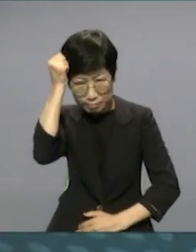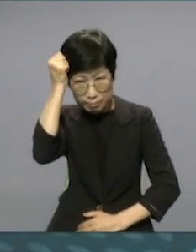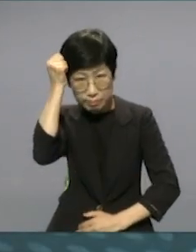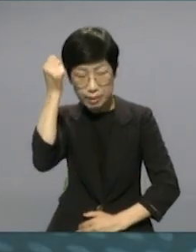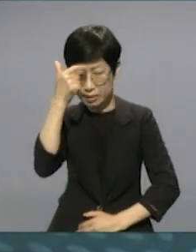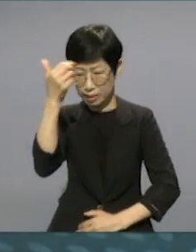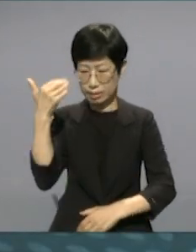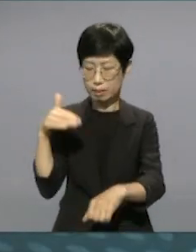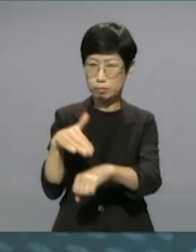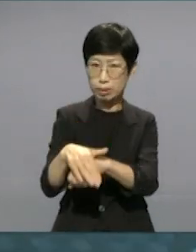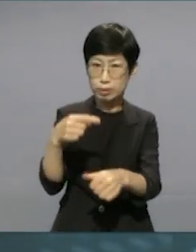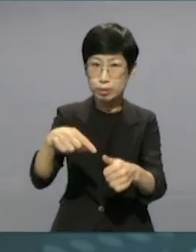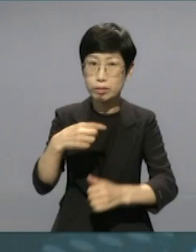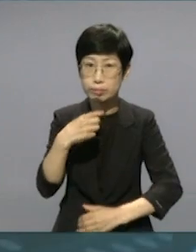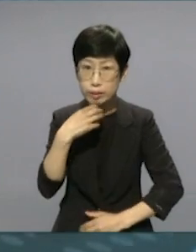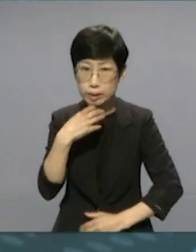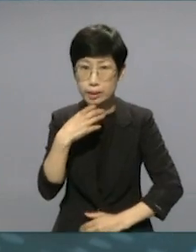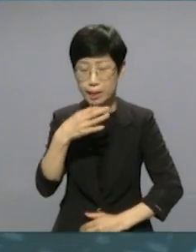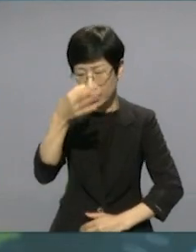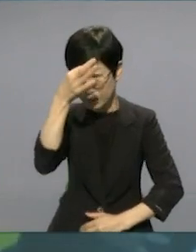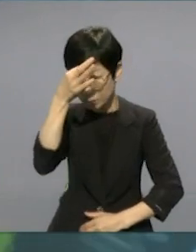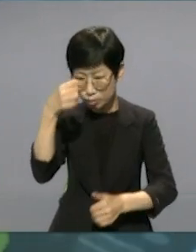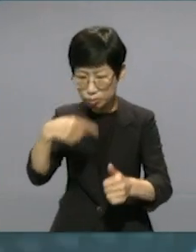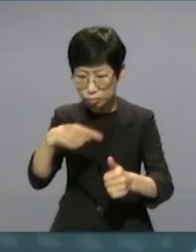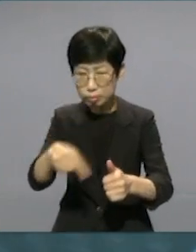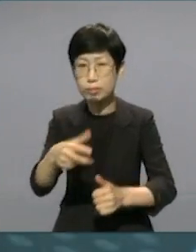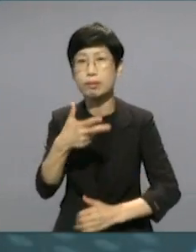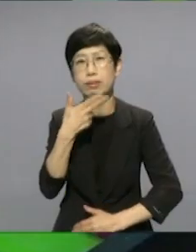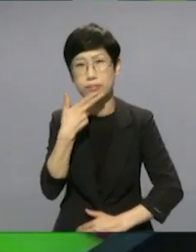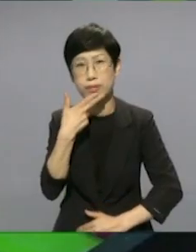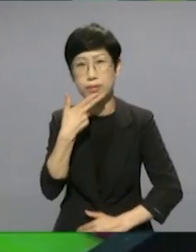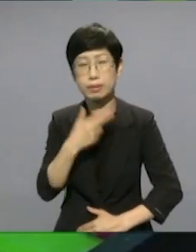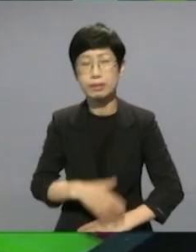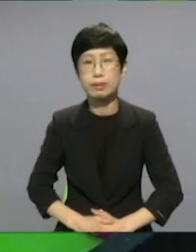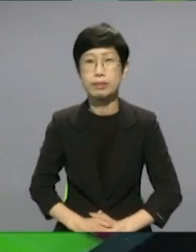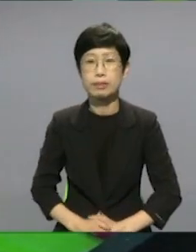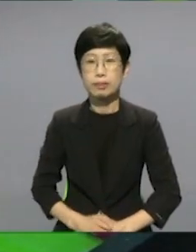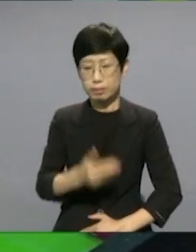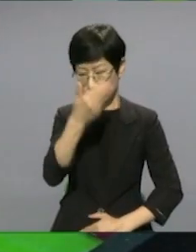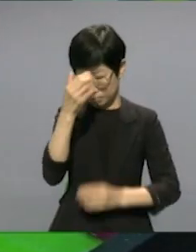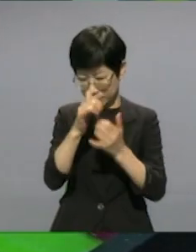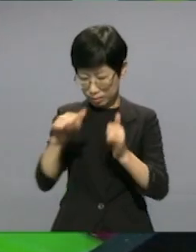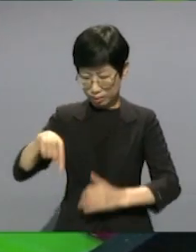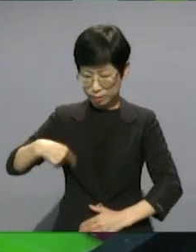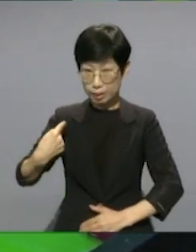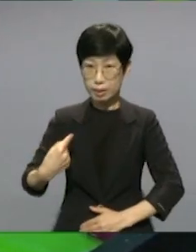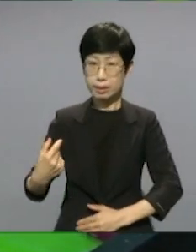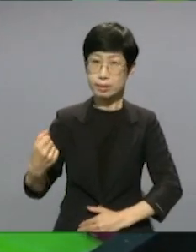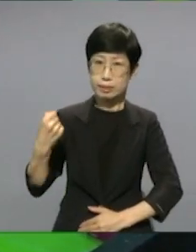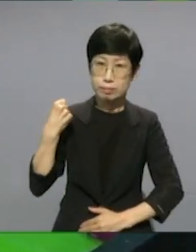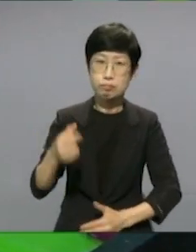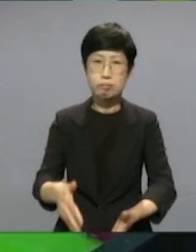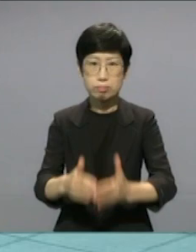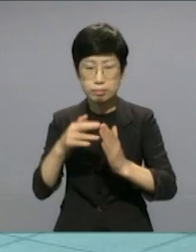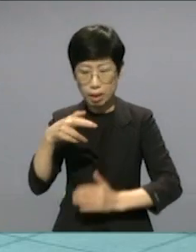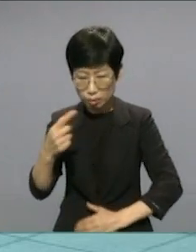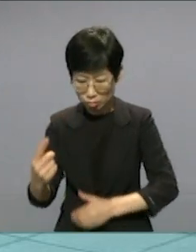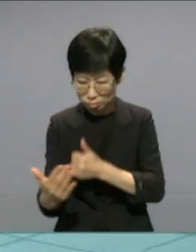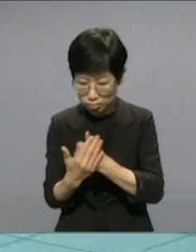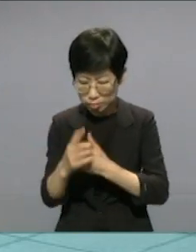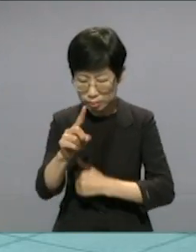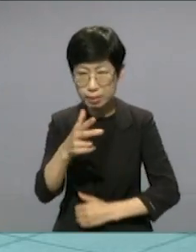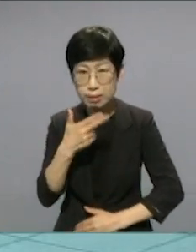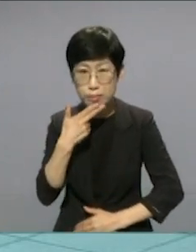로봇 공학이나 IT 같은 첨단 기술은 가르치지 않습니다. 청년들이 자기 힘으로 창업해도 지원은커녕